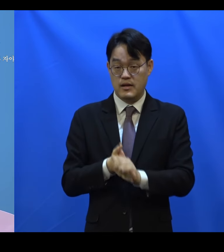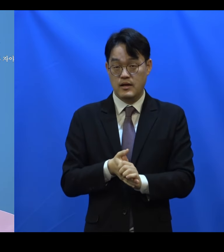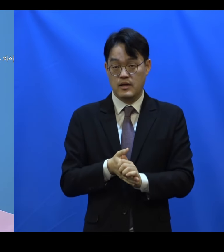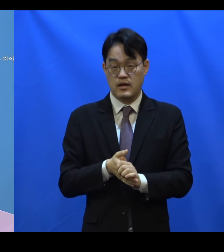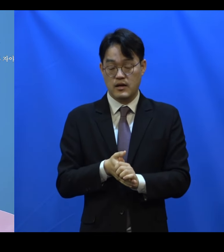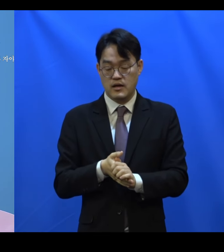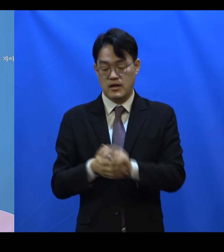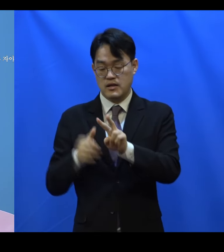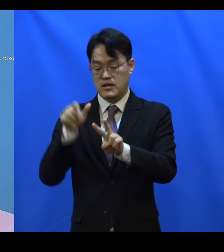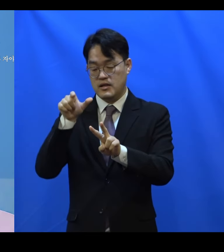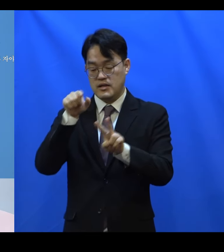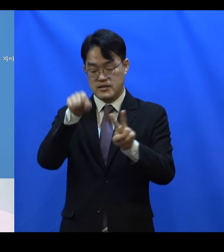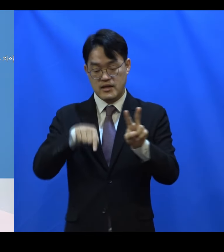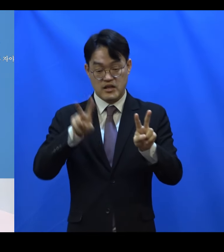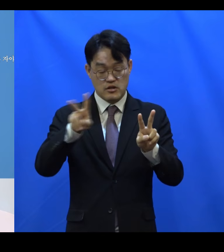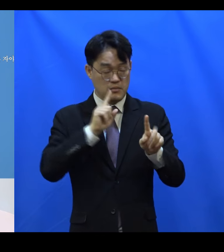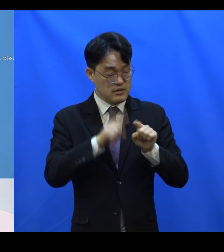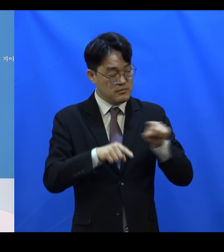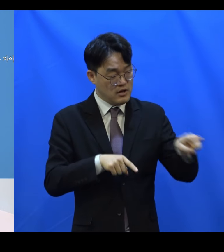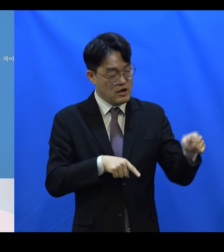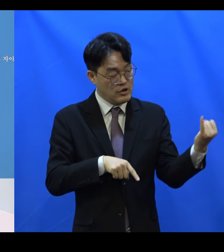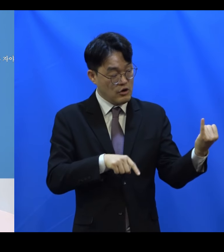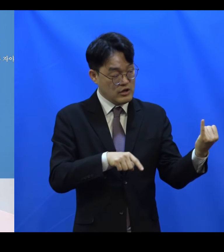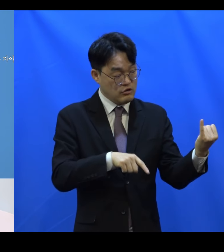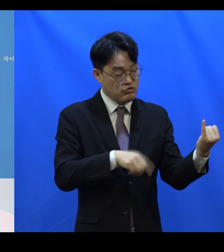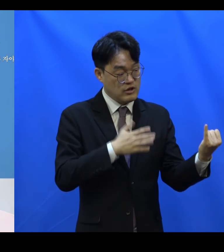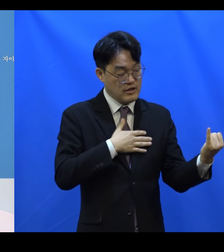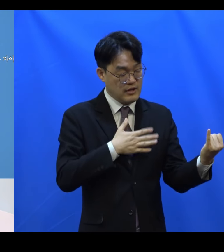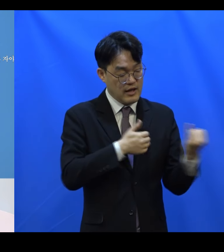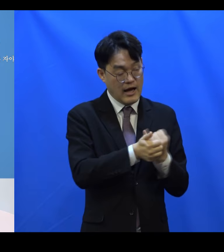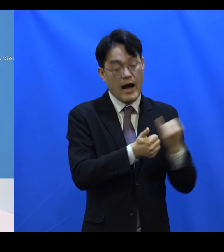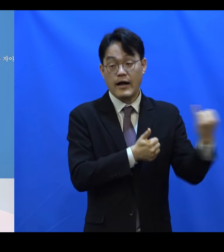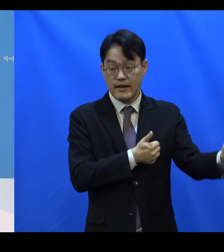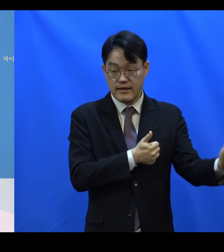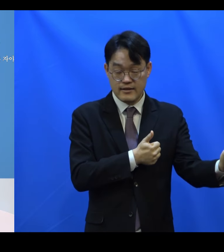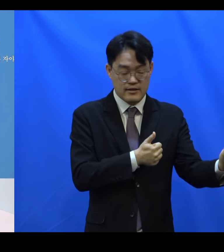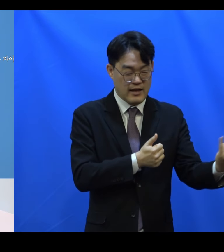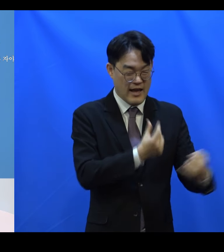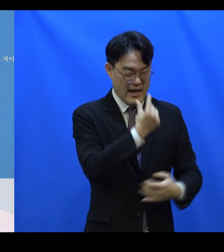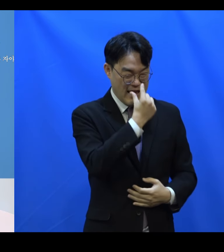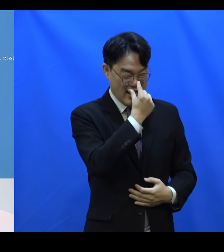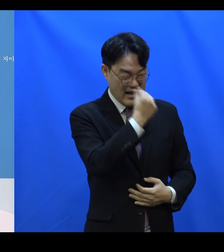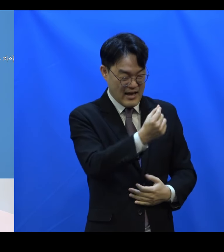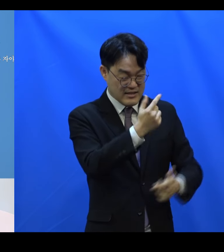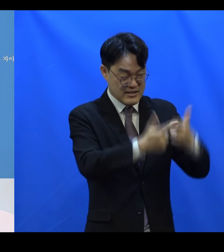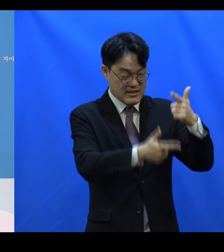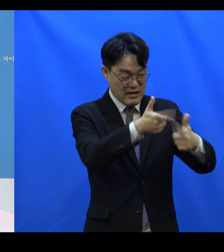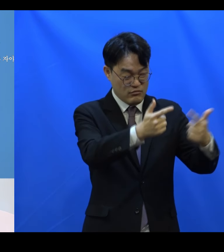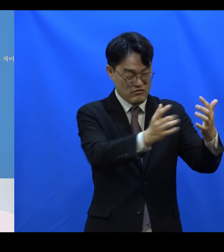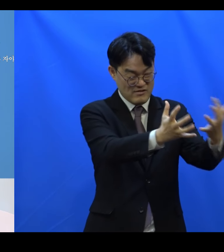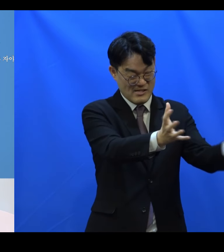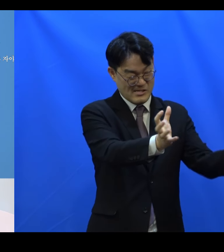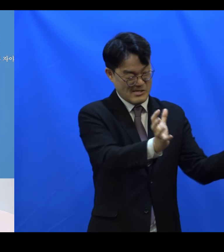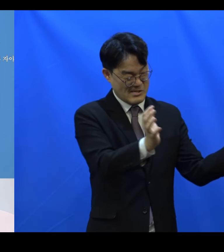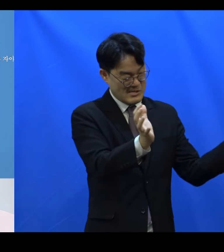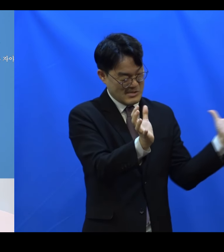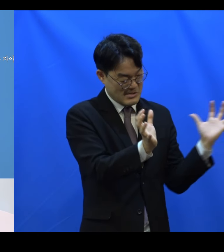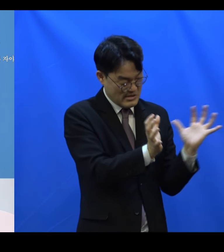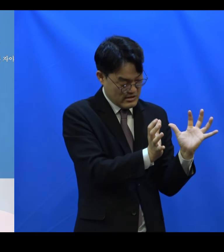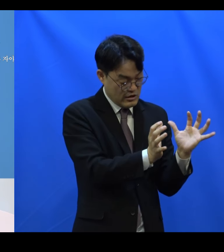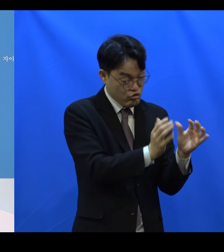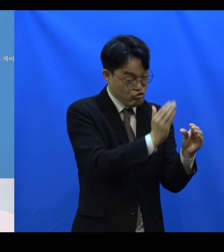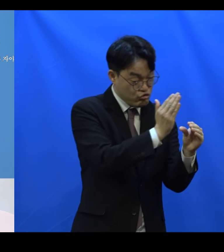말입니다. 여자들 중에 내 사랑은 가시나무 가운데 백합화 같도다. 이 그리스도와 성도들과의